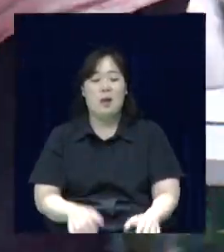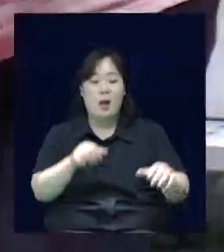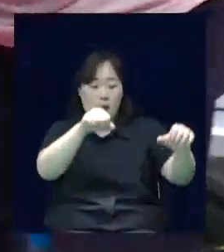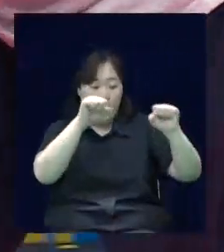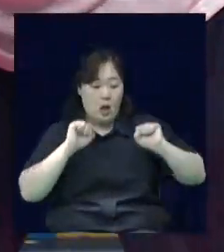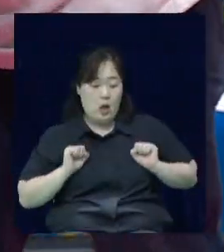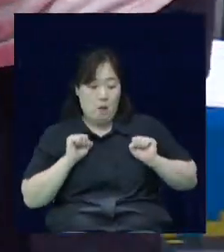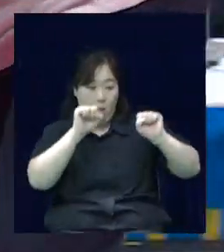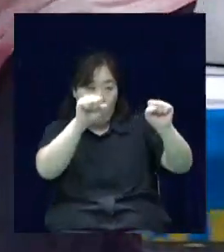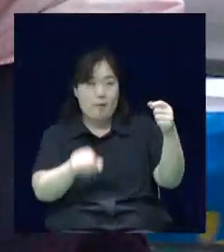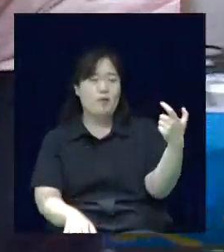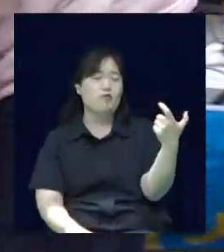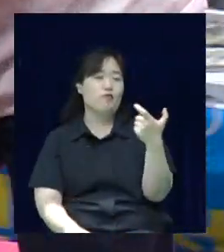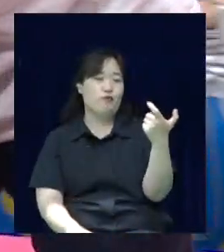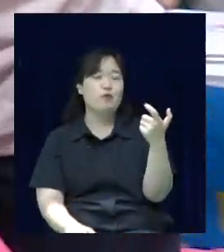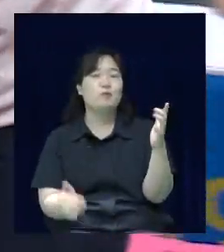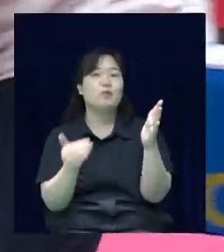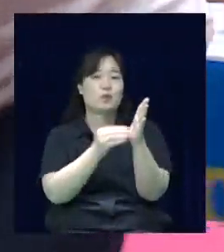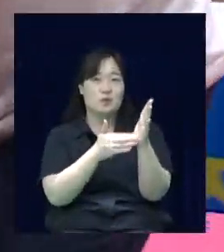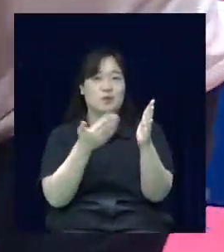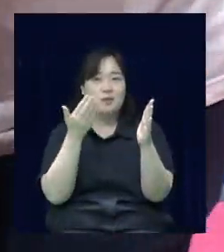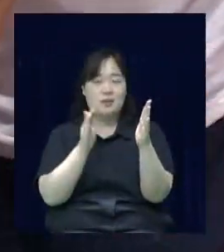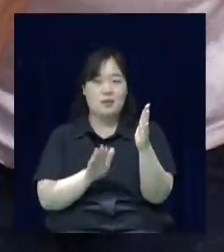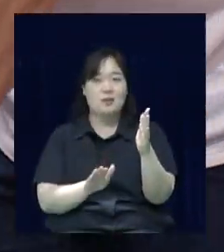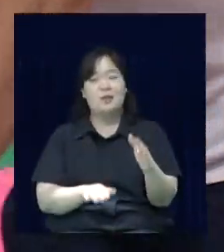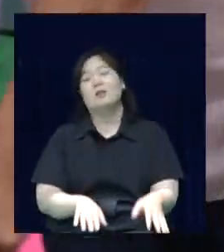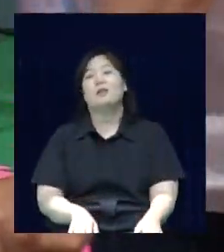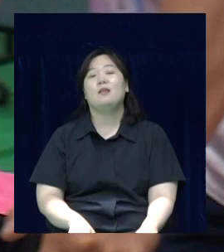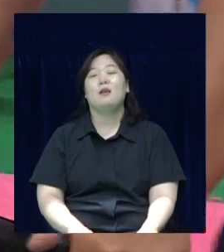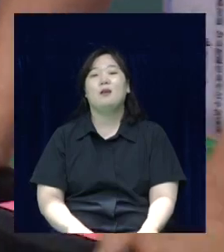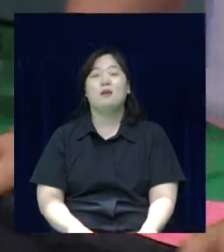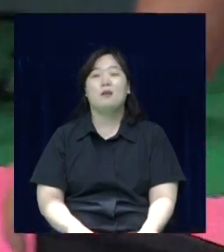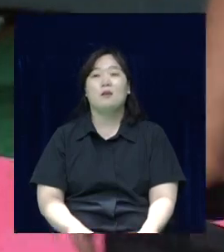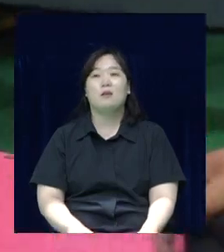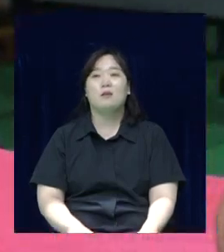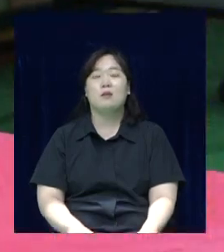좀 마무리를 지었던 박영서 네. 선수고요.